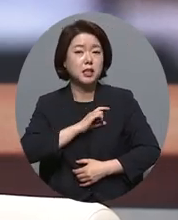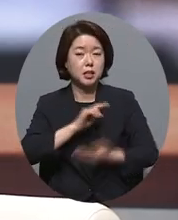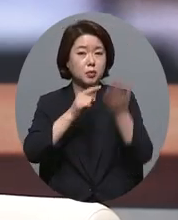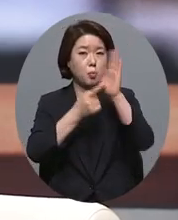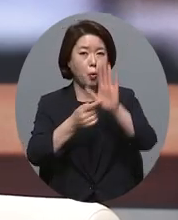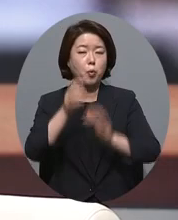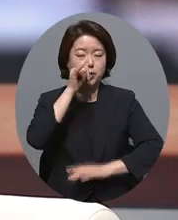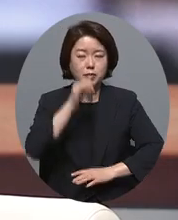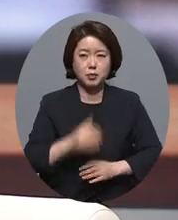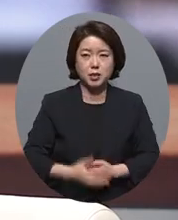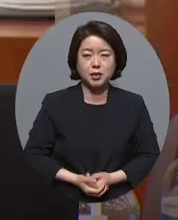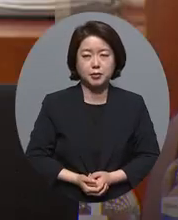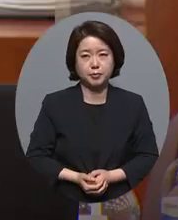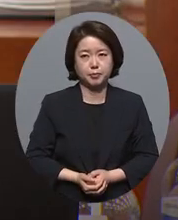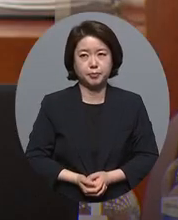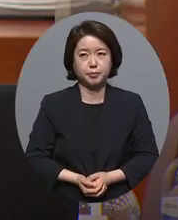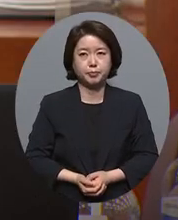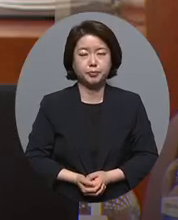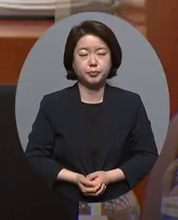들어보시죠